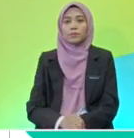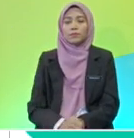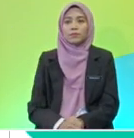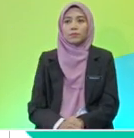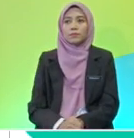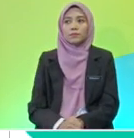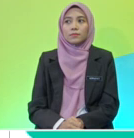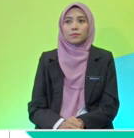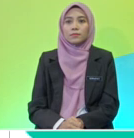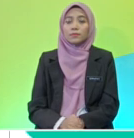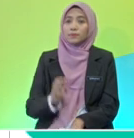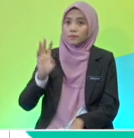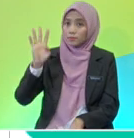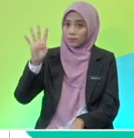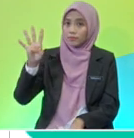4